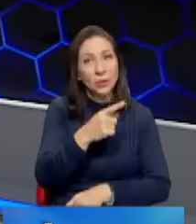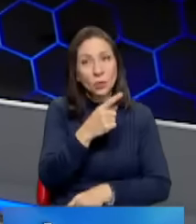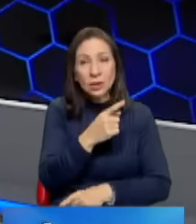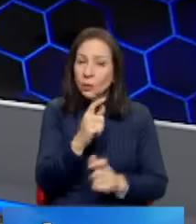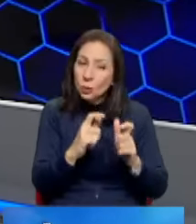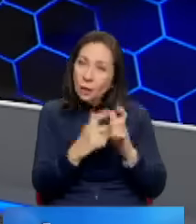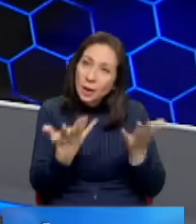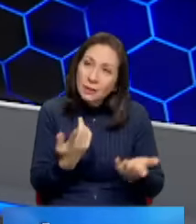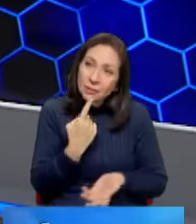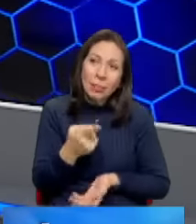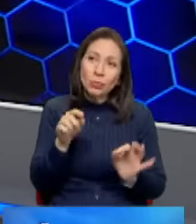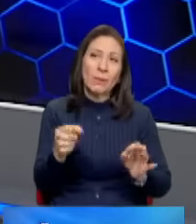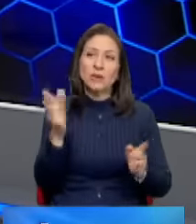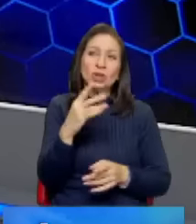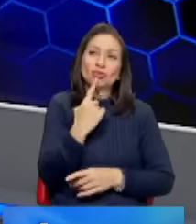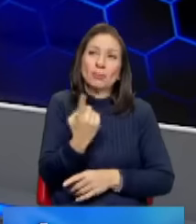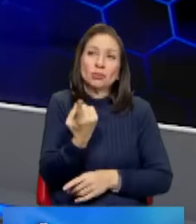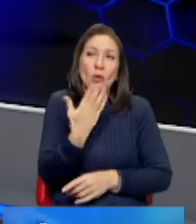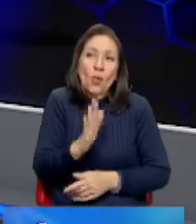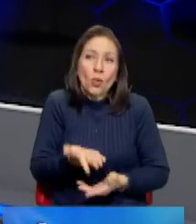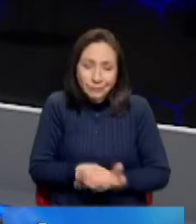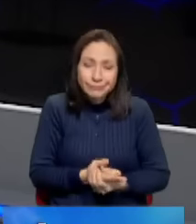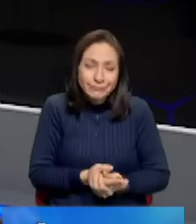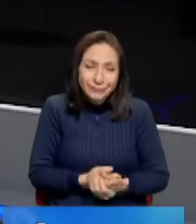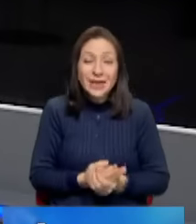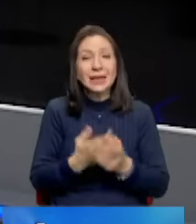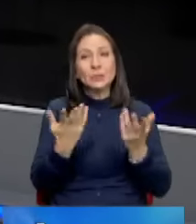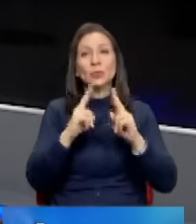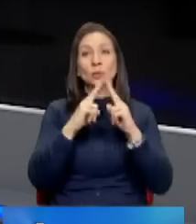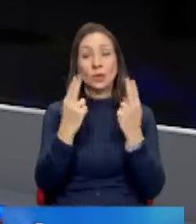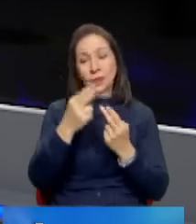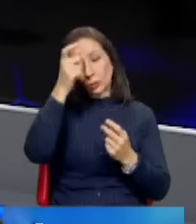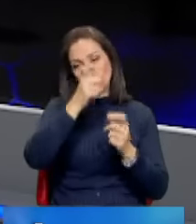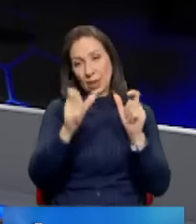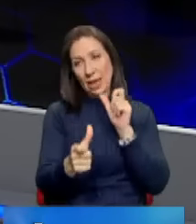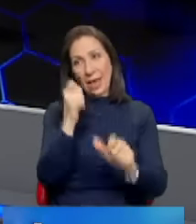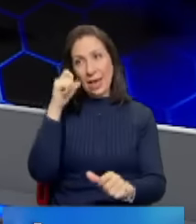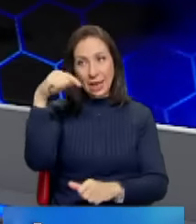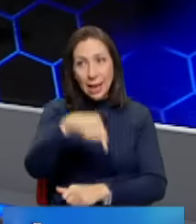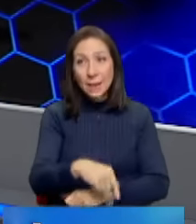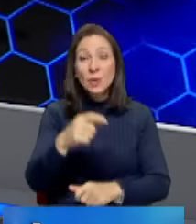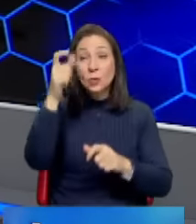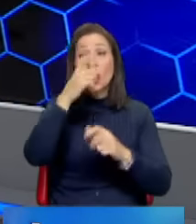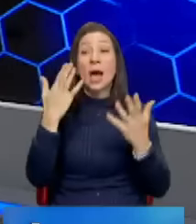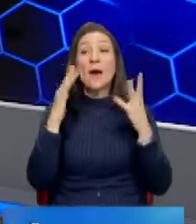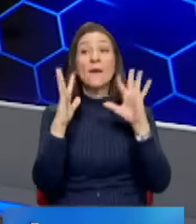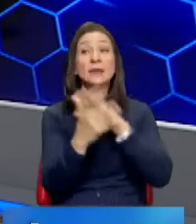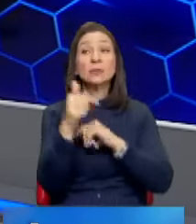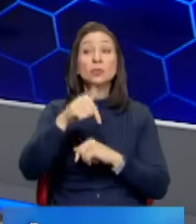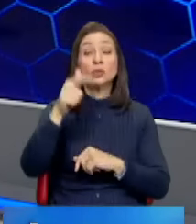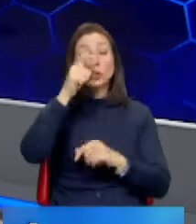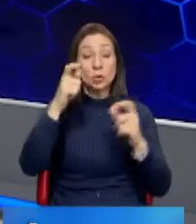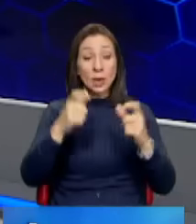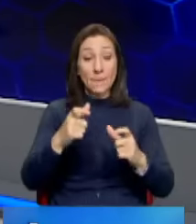da günaydın diyelim buradan. Ne diyelim, başka diyecek bir şey de yok herhalde. Şimdi dünyadan memlekete dönelim. Memleket havasıyla birlikte. Bugün